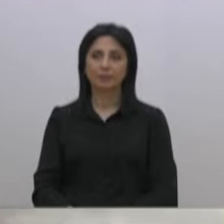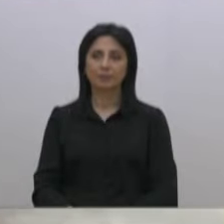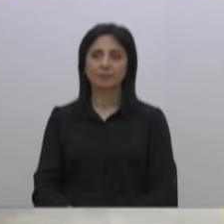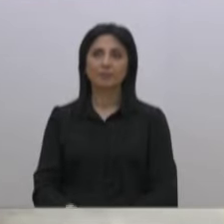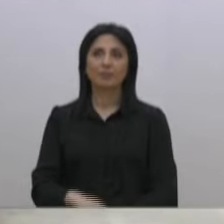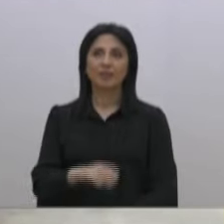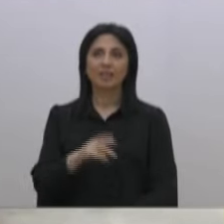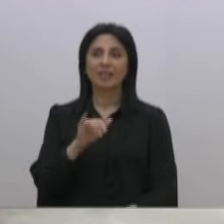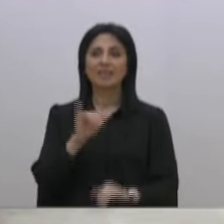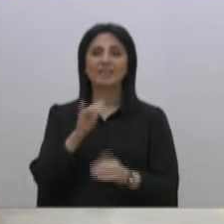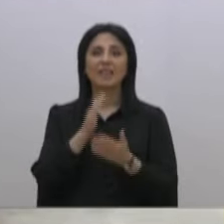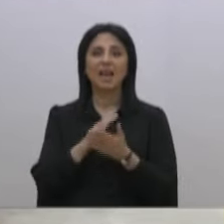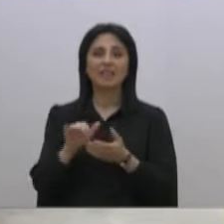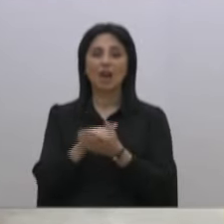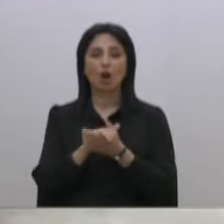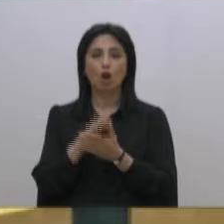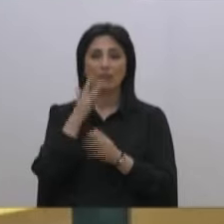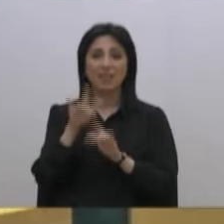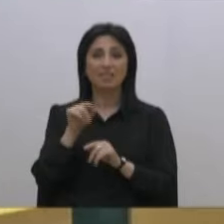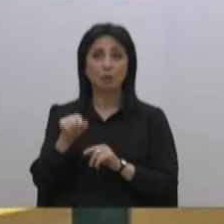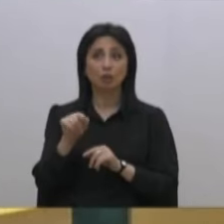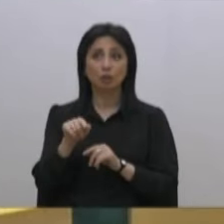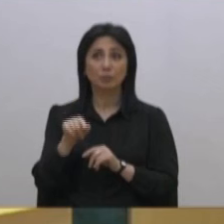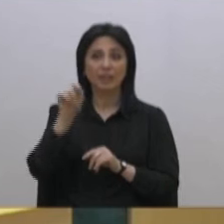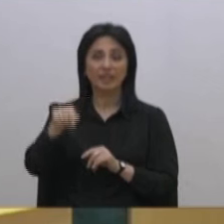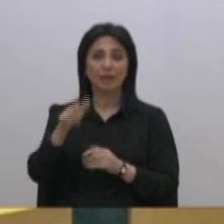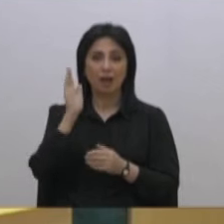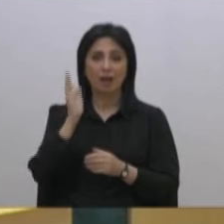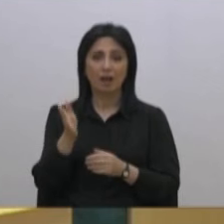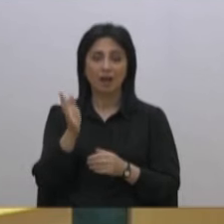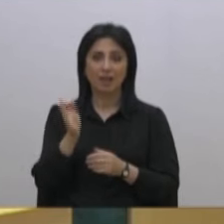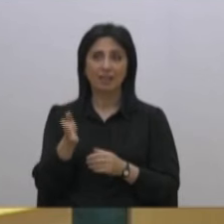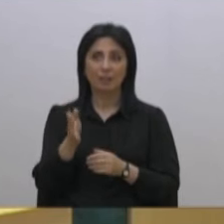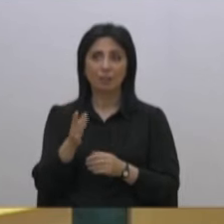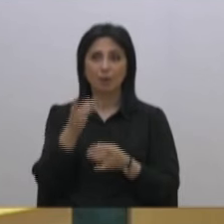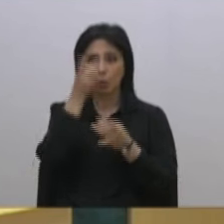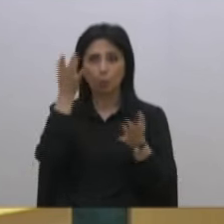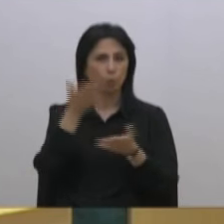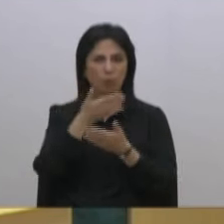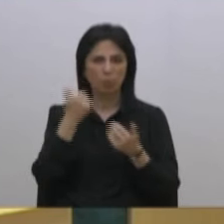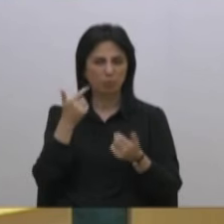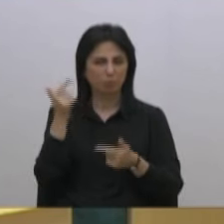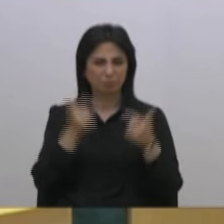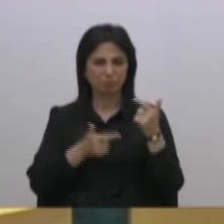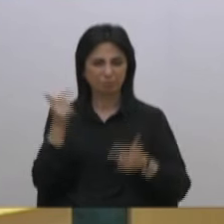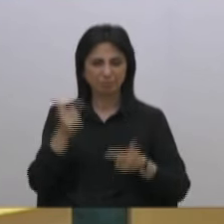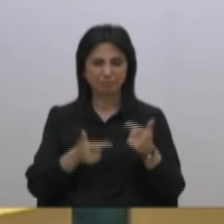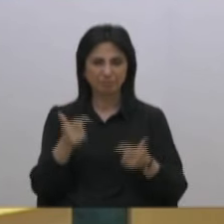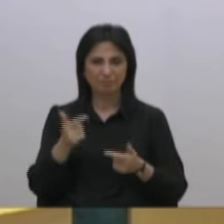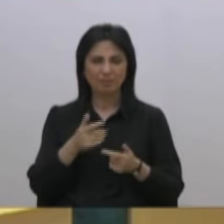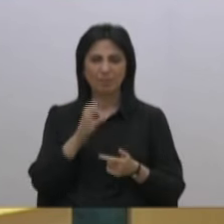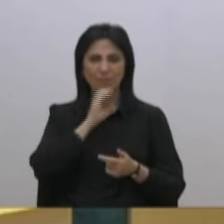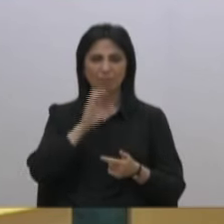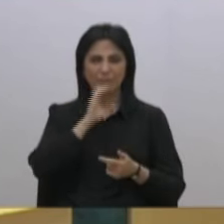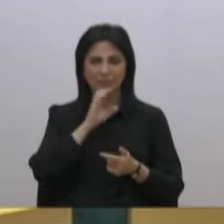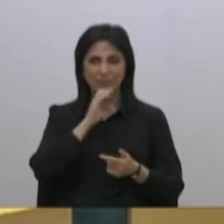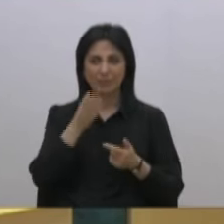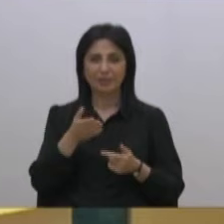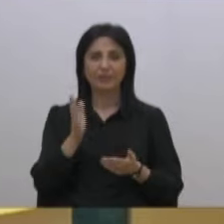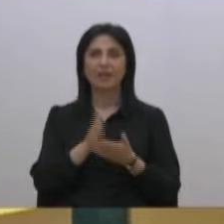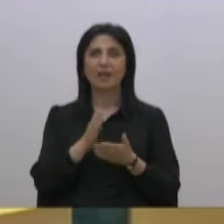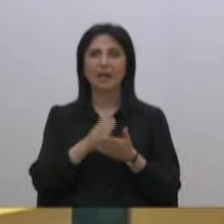მეორე მხრივ, სადაც არის კოლექტიური ნაცმოძრაობა, იქ არის უკულტურობა, იქ არის სამწუხაროდ უზრდელობა,